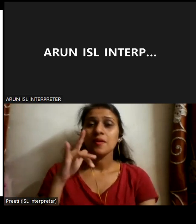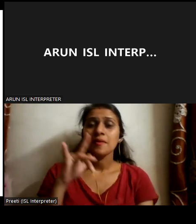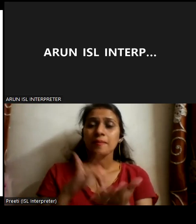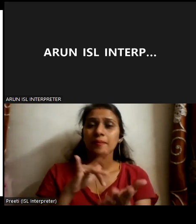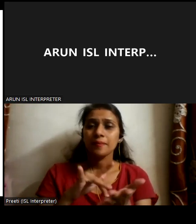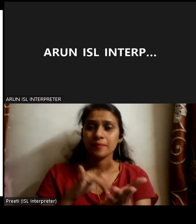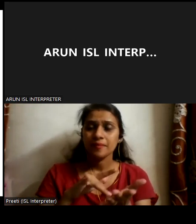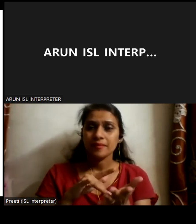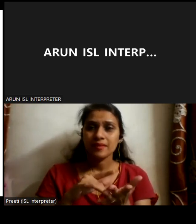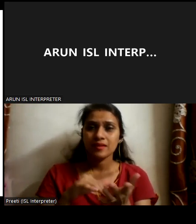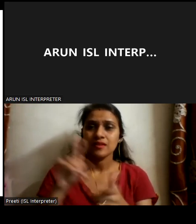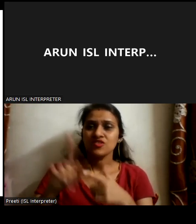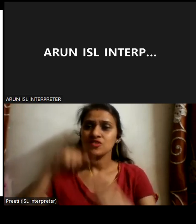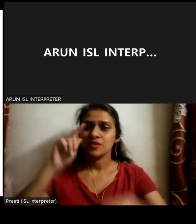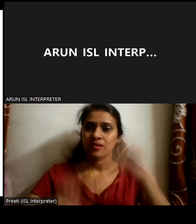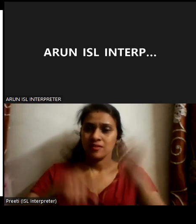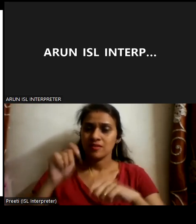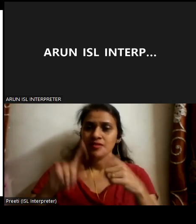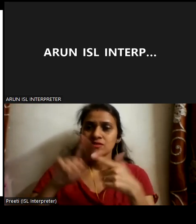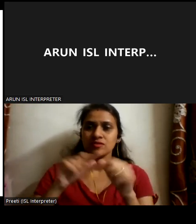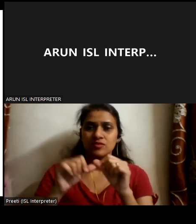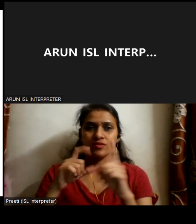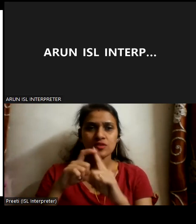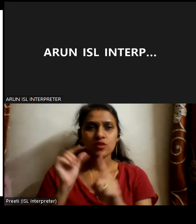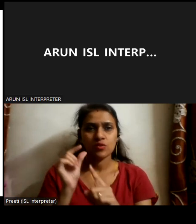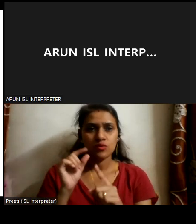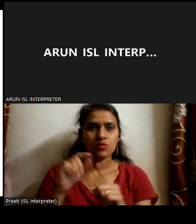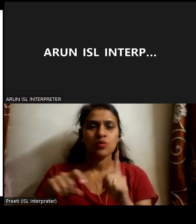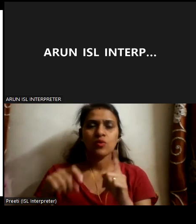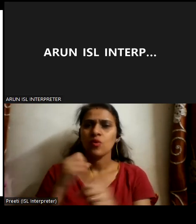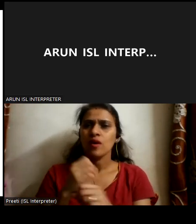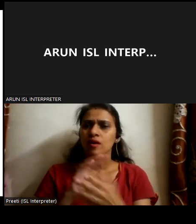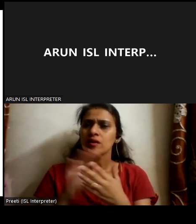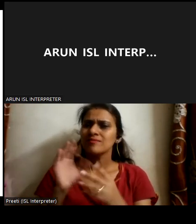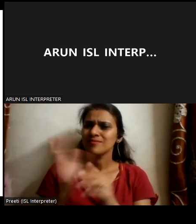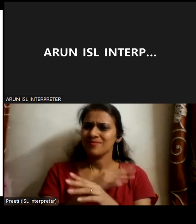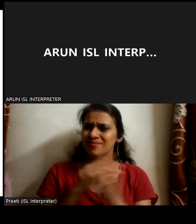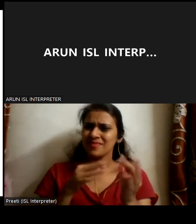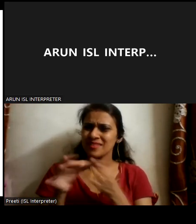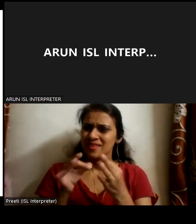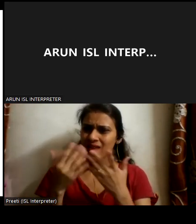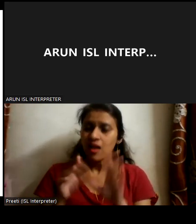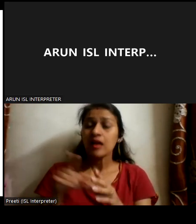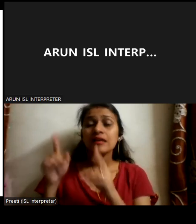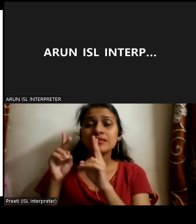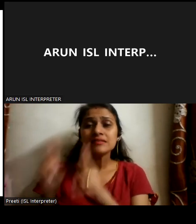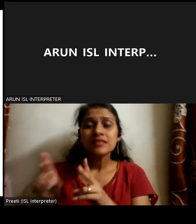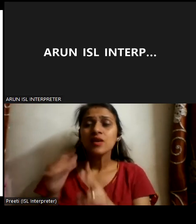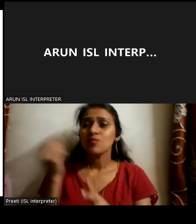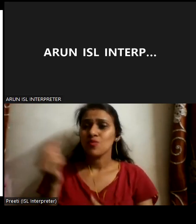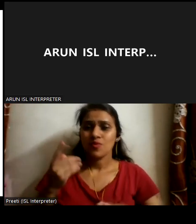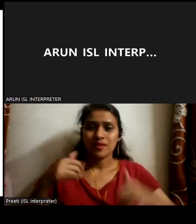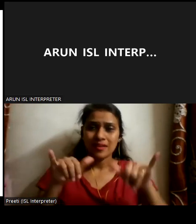विटनेस्ड एक्सप्लॉयटेशन ऑफ रिसोर्सेज, हैज विटनेस्ड एक्सप्लॉयटेशन ऑफ ग्राउंड वाटर टेबल, जो जमीन के नीचे पानी है